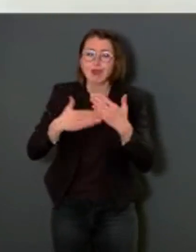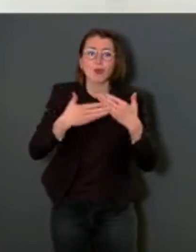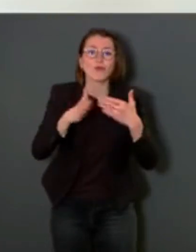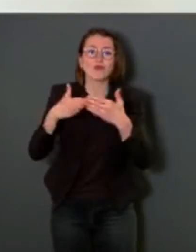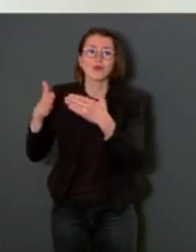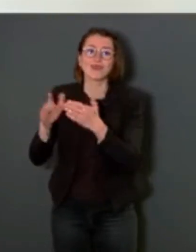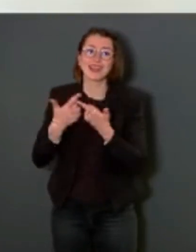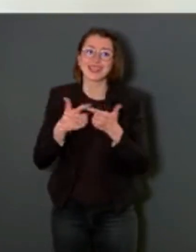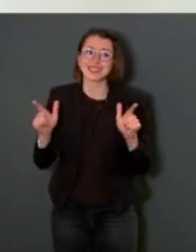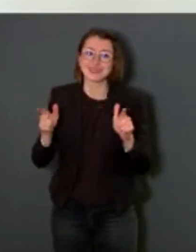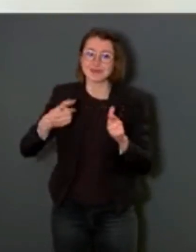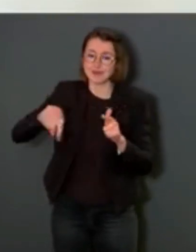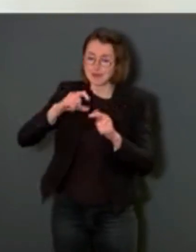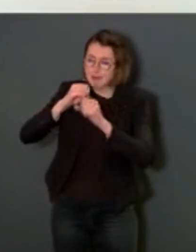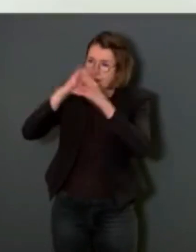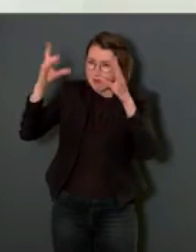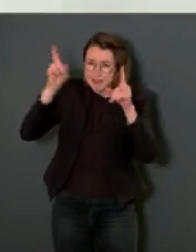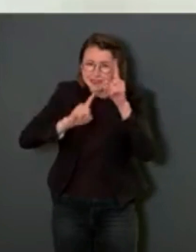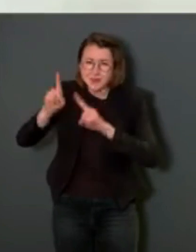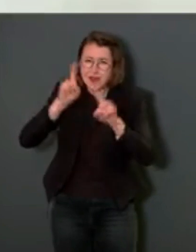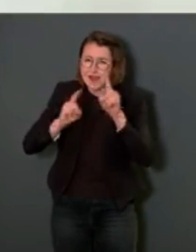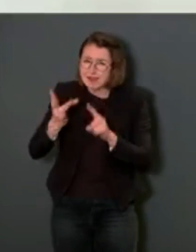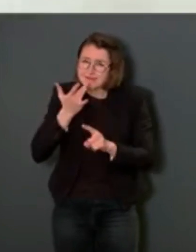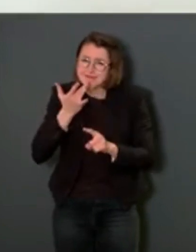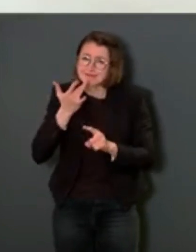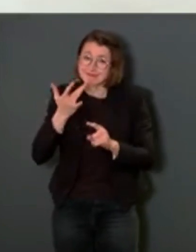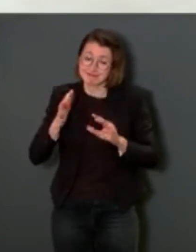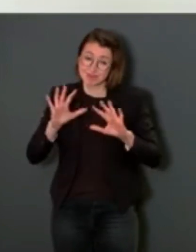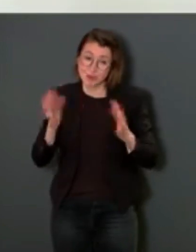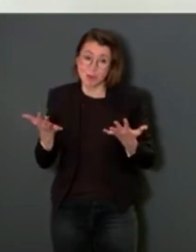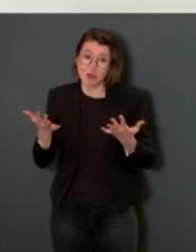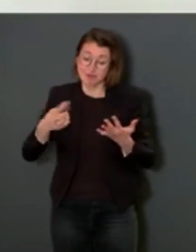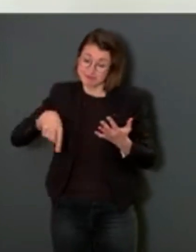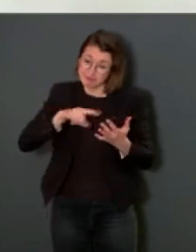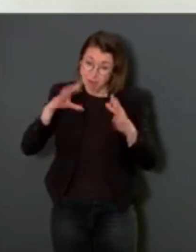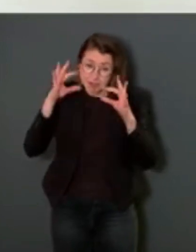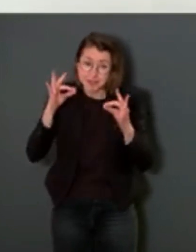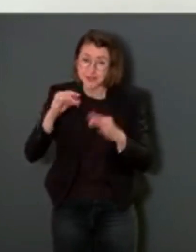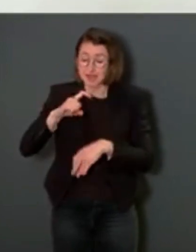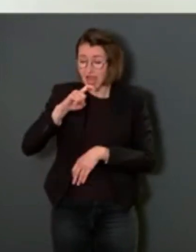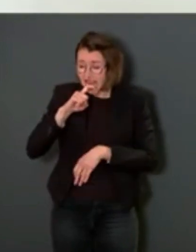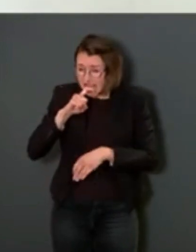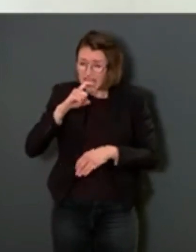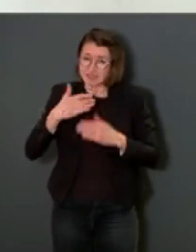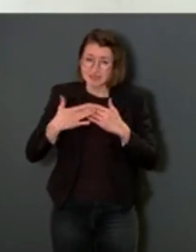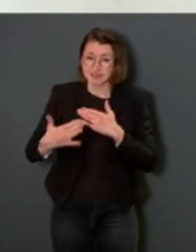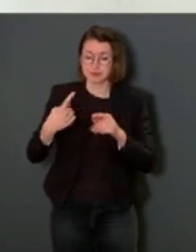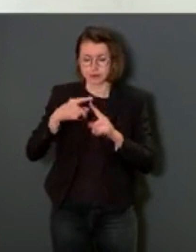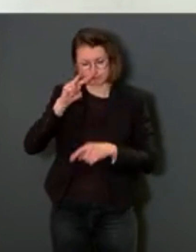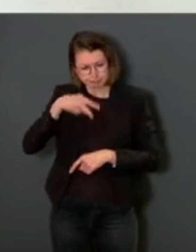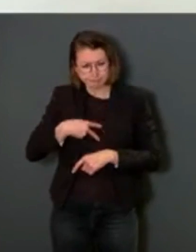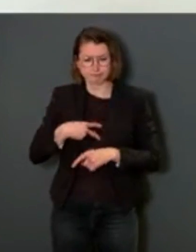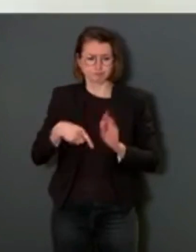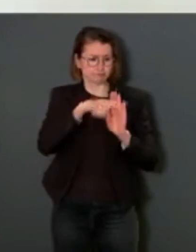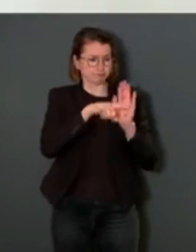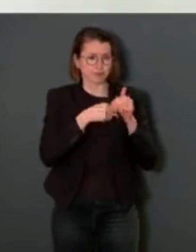faire, ce qu'on a montré, c'est de la prudence et c'est de la responsabilité. Si dans les semaines qui viennent,